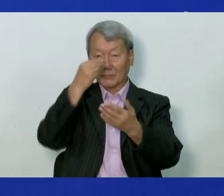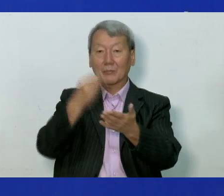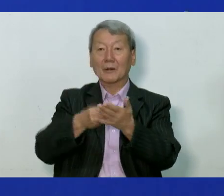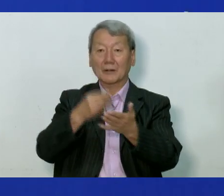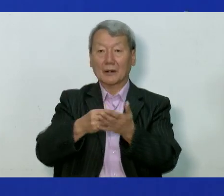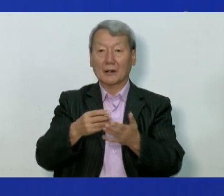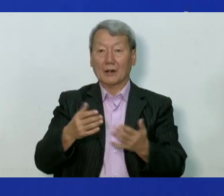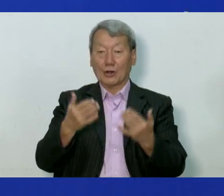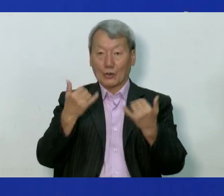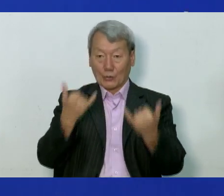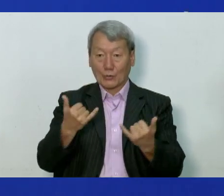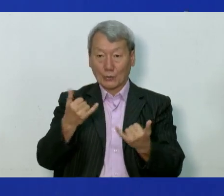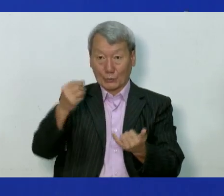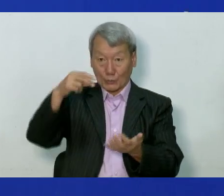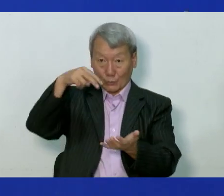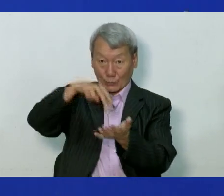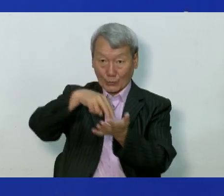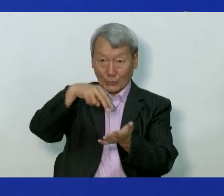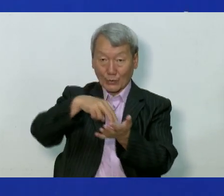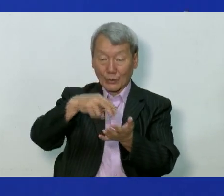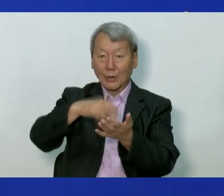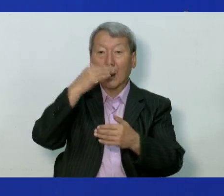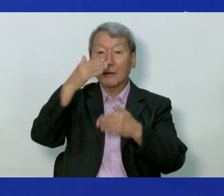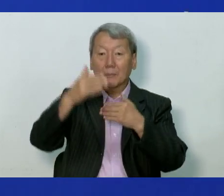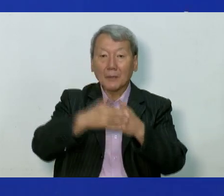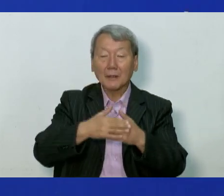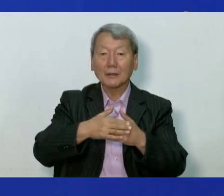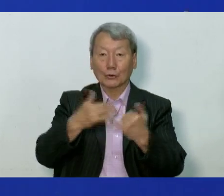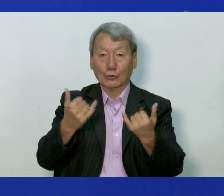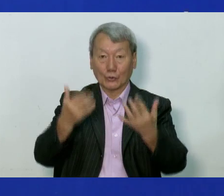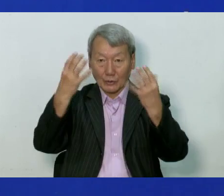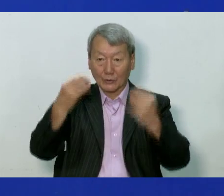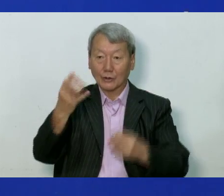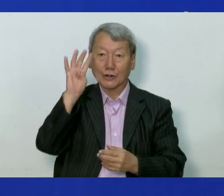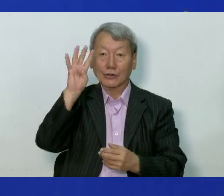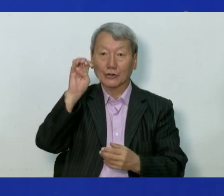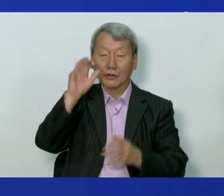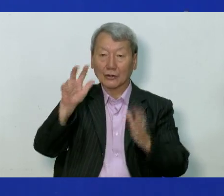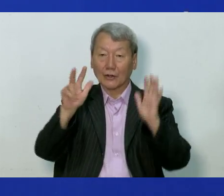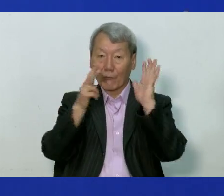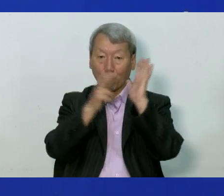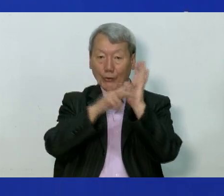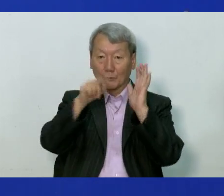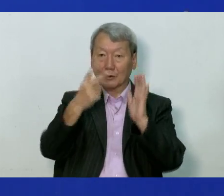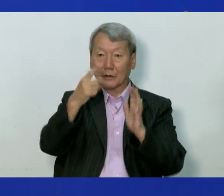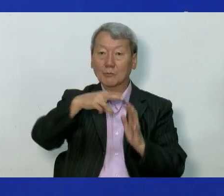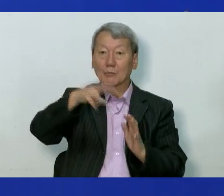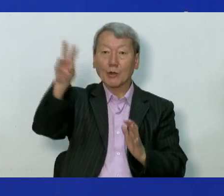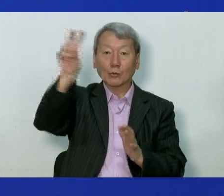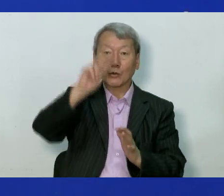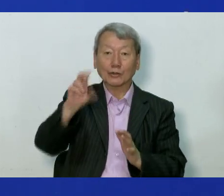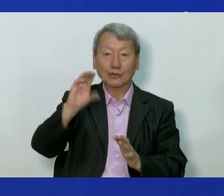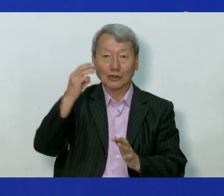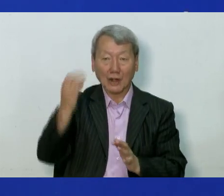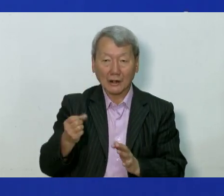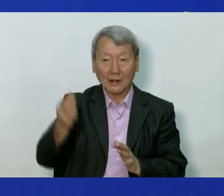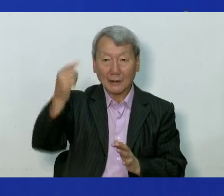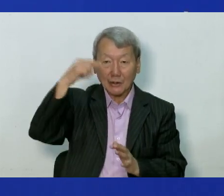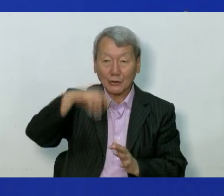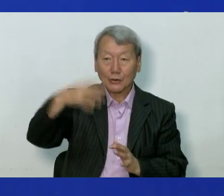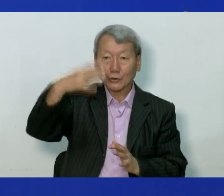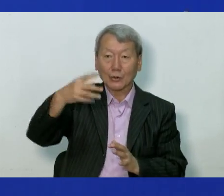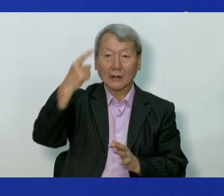поддержке, значит, сумма составляет на сегодня 408,1 миллионов долларов США, из